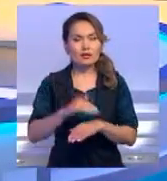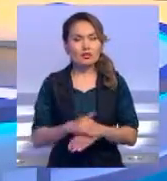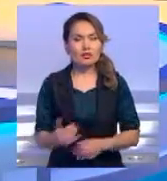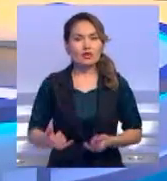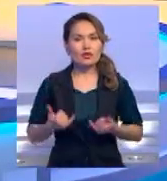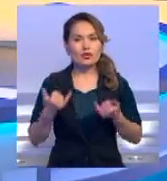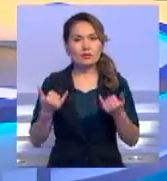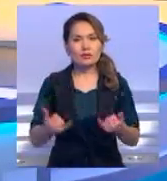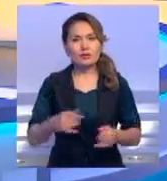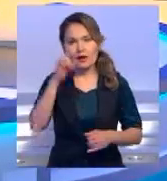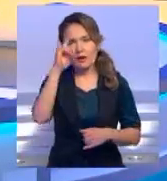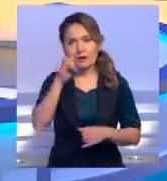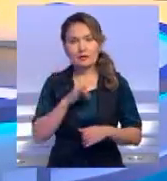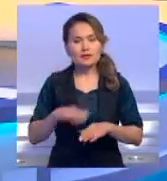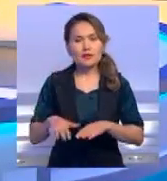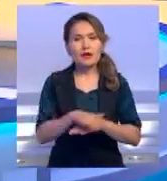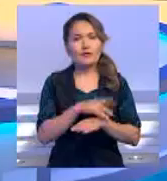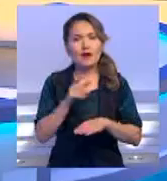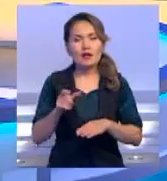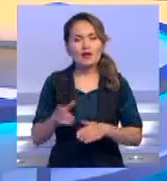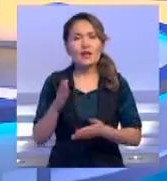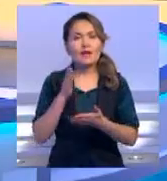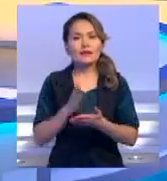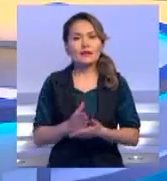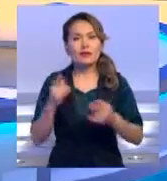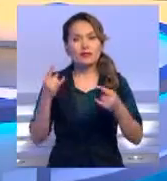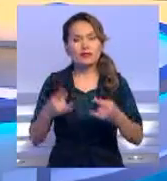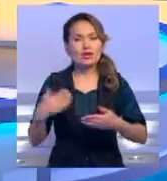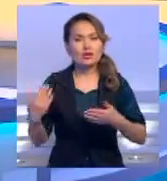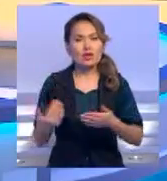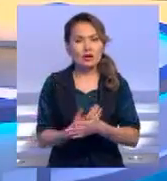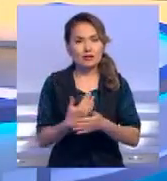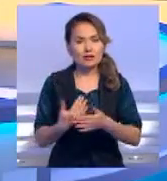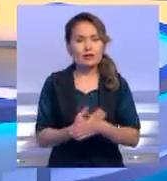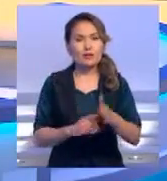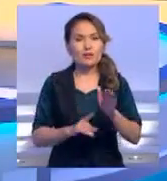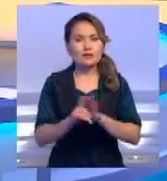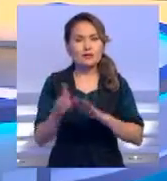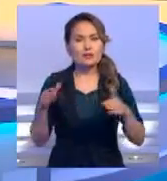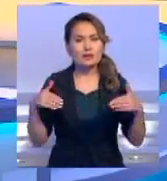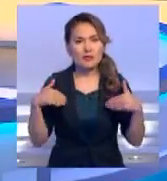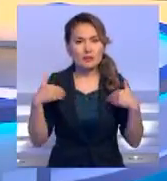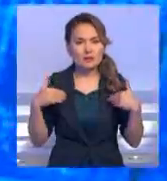Ассаламу алейкум, тікелей эфирде жаңалықтар, студияда Нұрбек Жәлел және сурдо аудармашы Самал Жантемір.